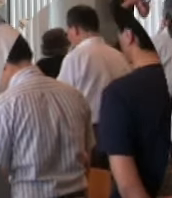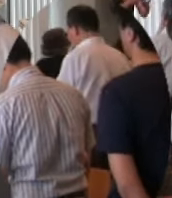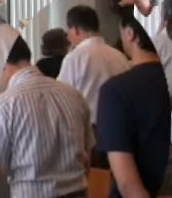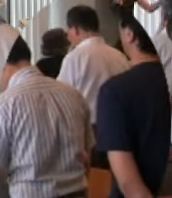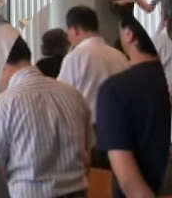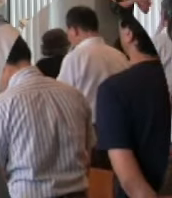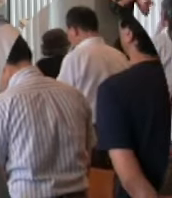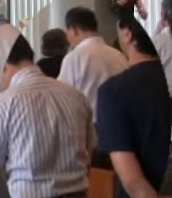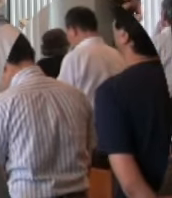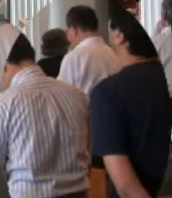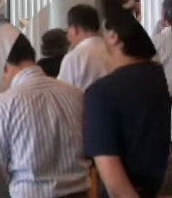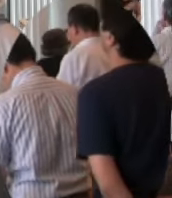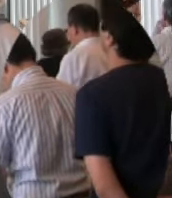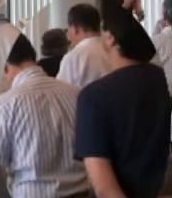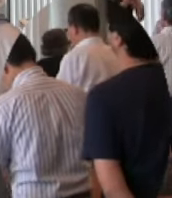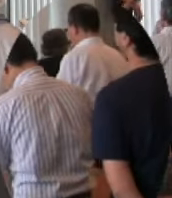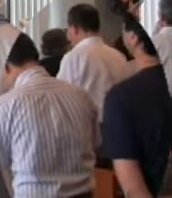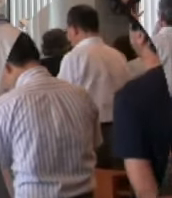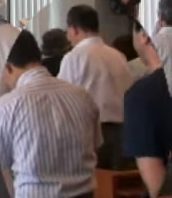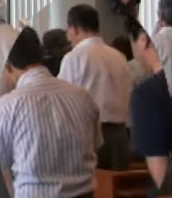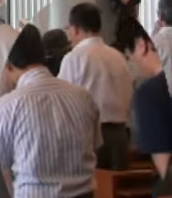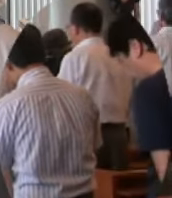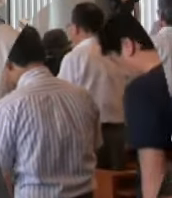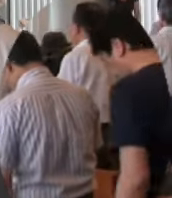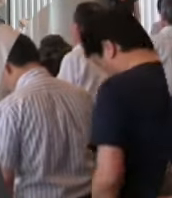ますように。アーメン。